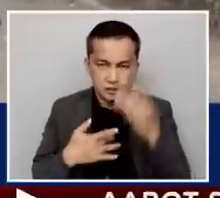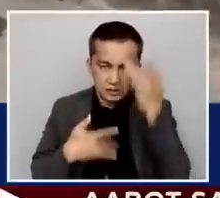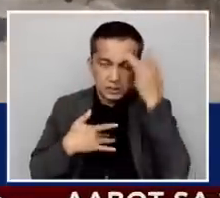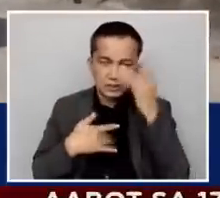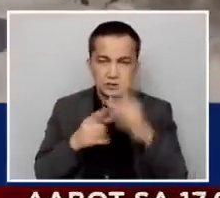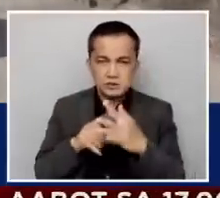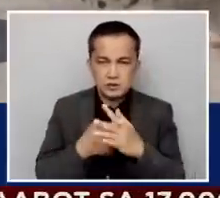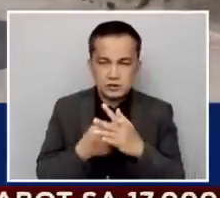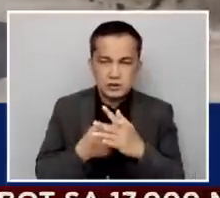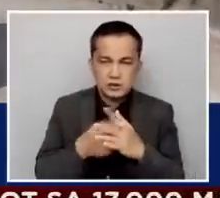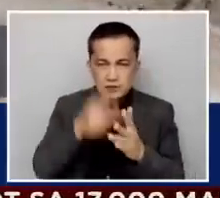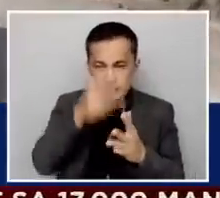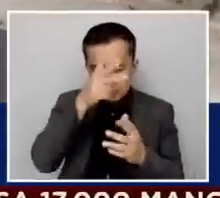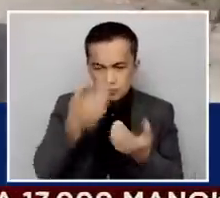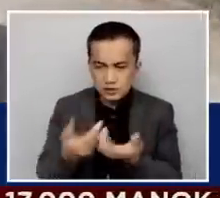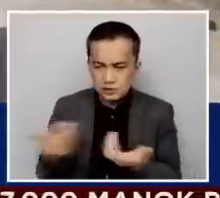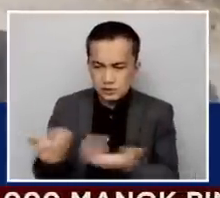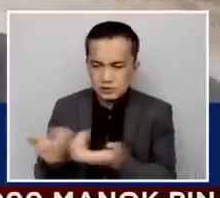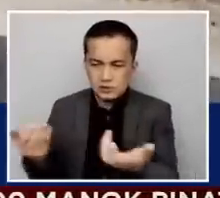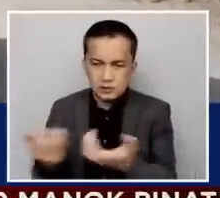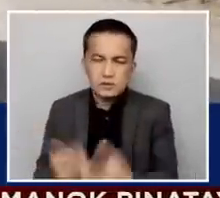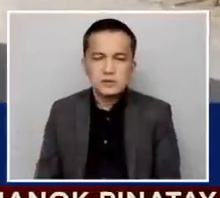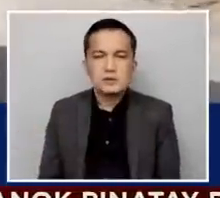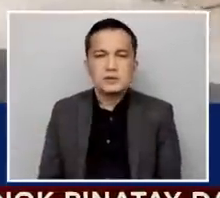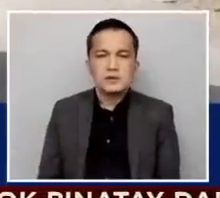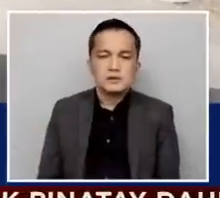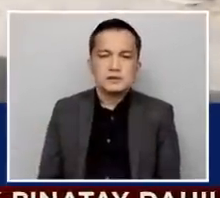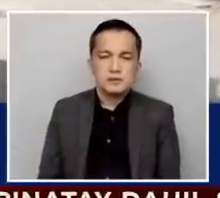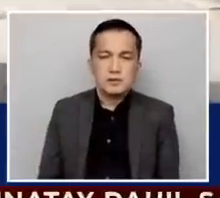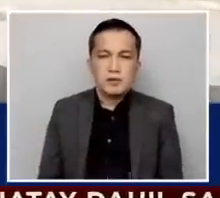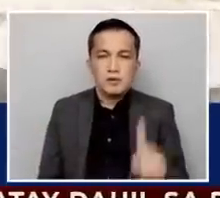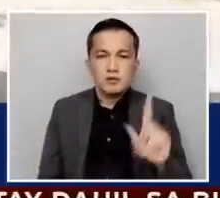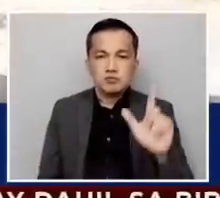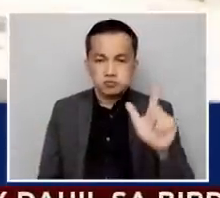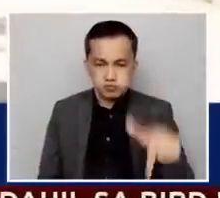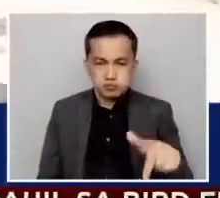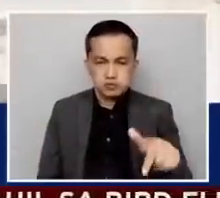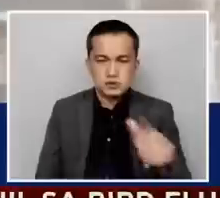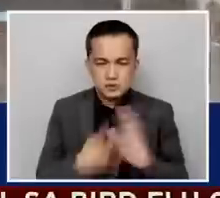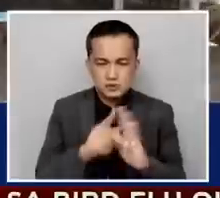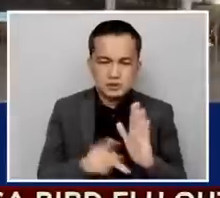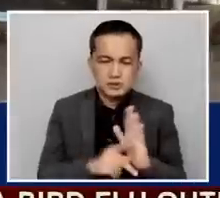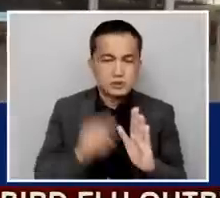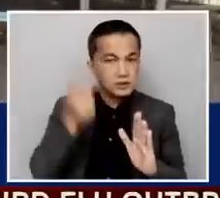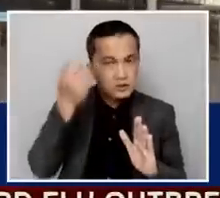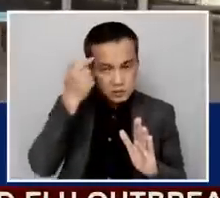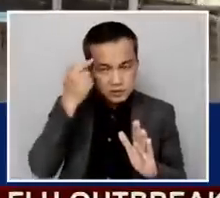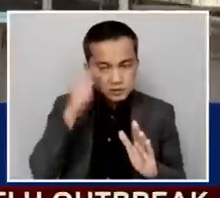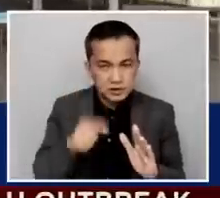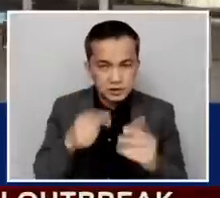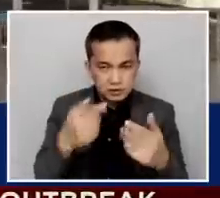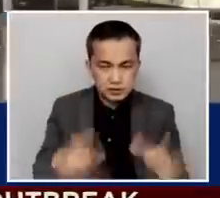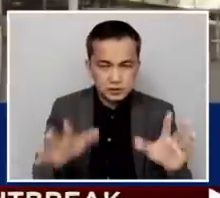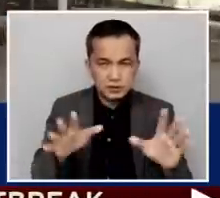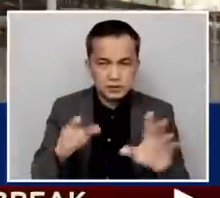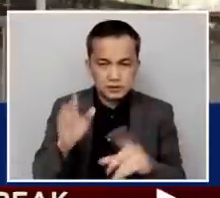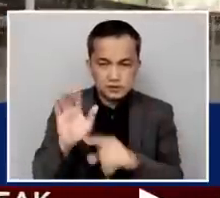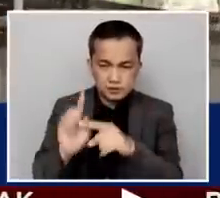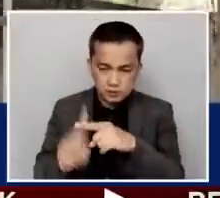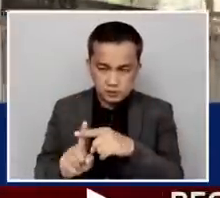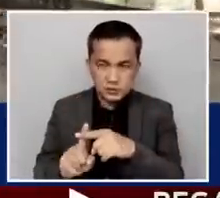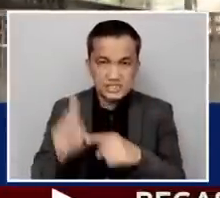manok kaya hiniwalay nila ang mga ito. Pero dahil sa pulisiya ng pamahalaan, matapos magpositibo ang